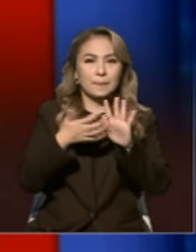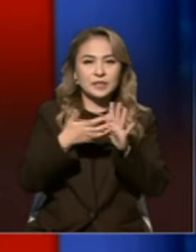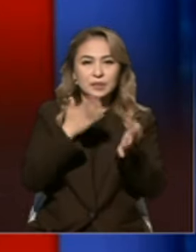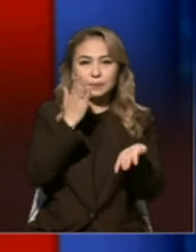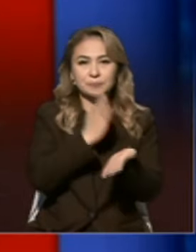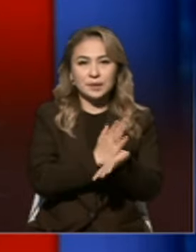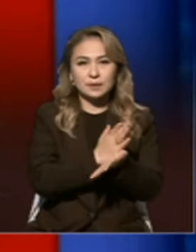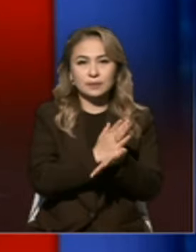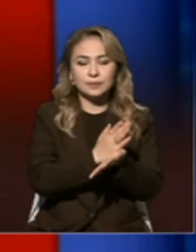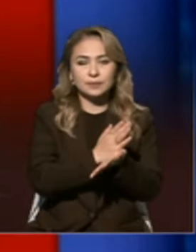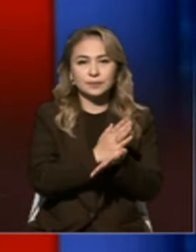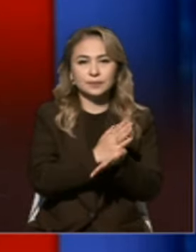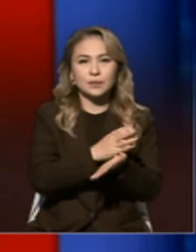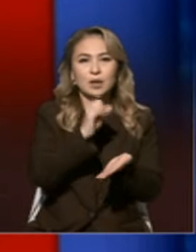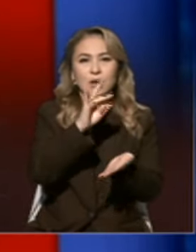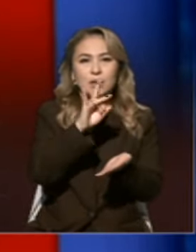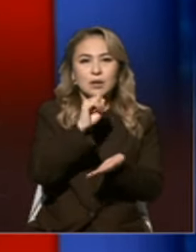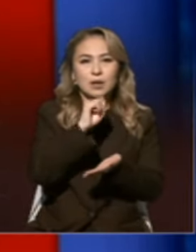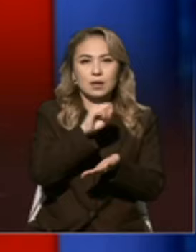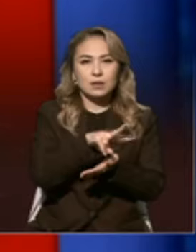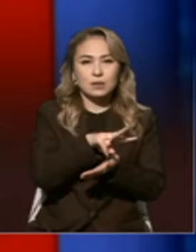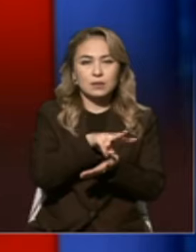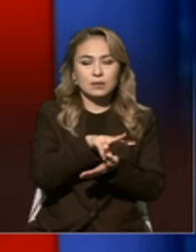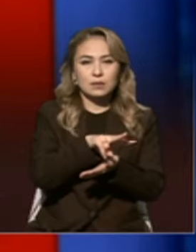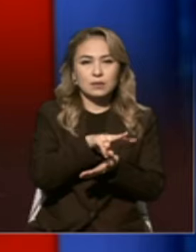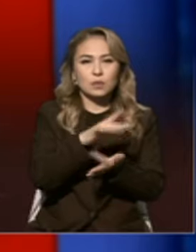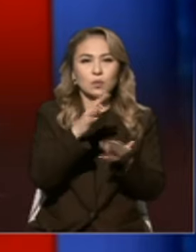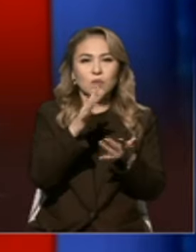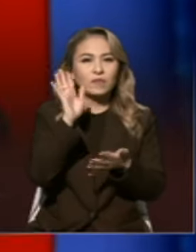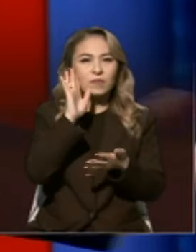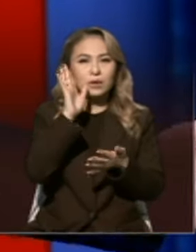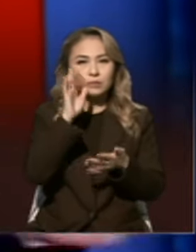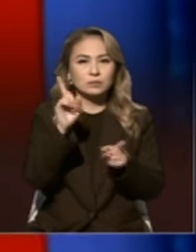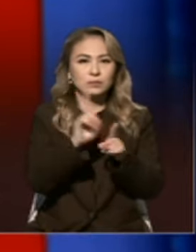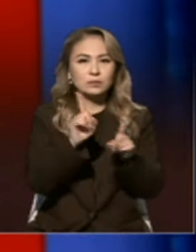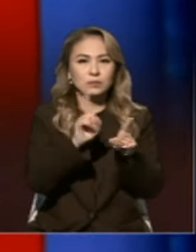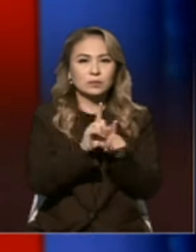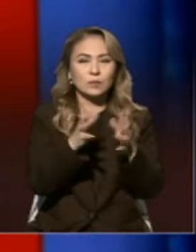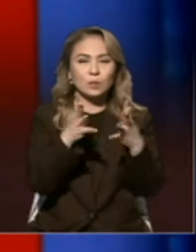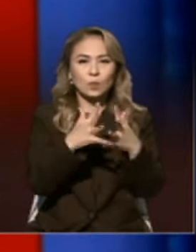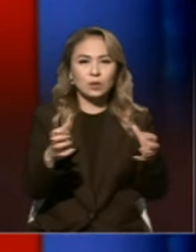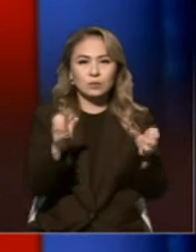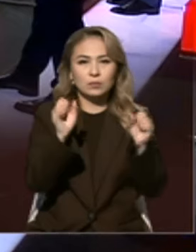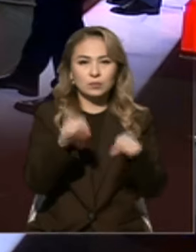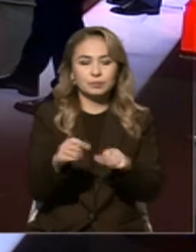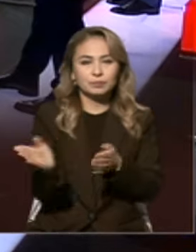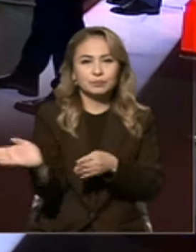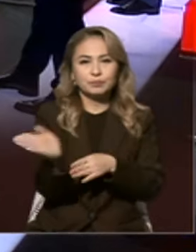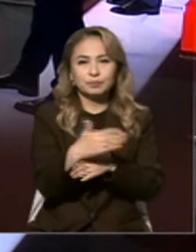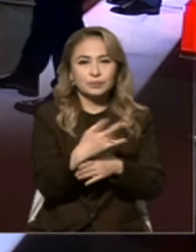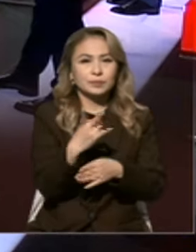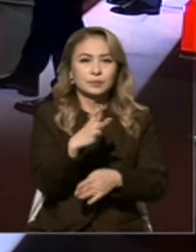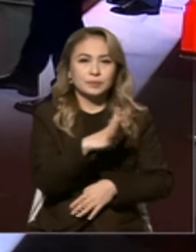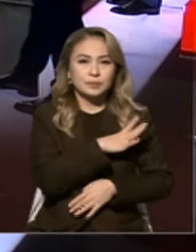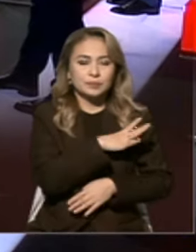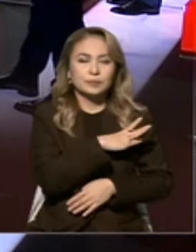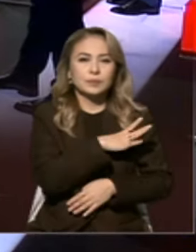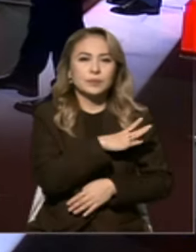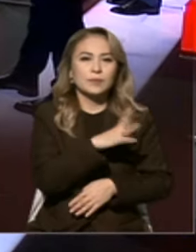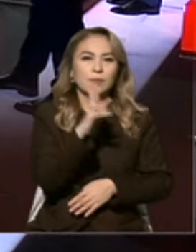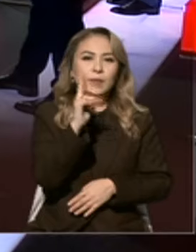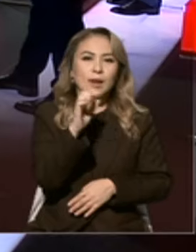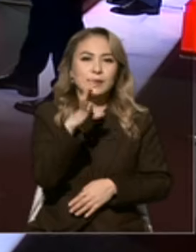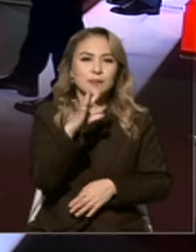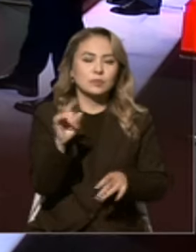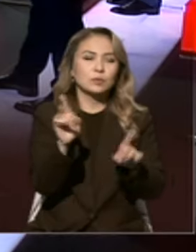Бұл Арал теңізінде білесіз. Қаншама су құйсаңыз да дәл осы судың бәрін бұруға болады еді мысалы енді. Одан бөлек Каспий теңізі